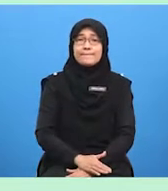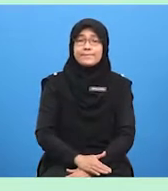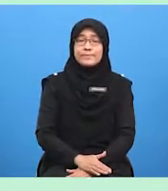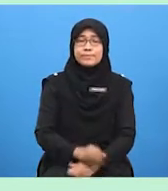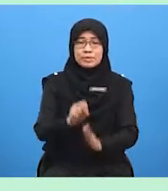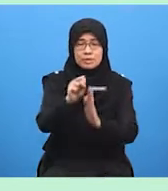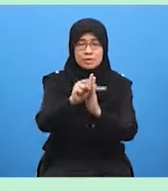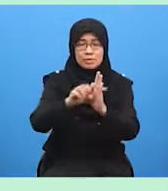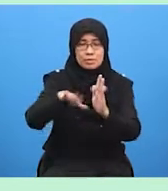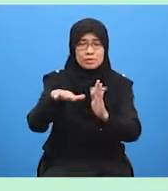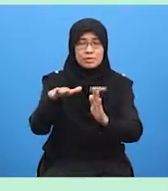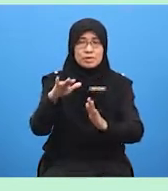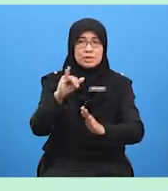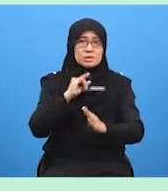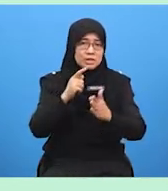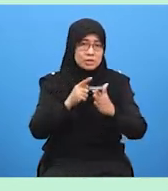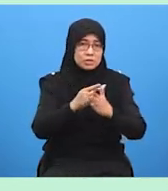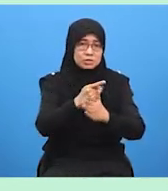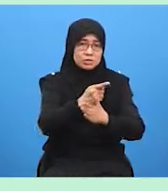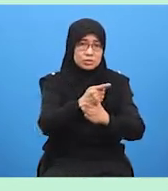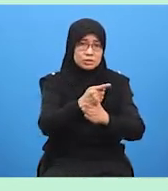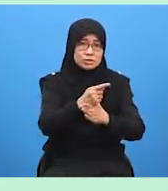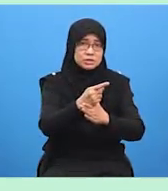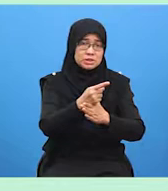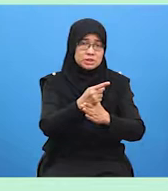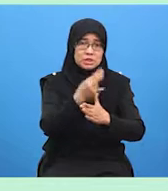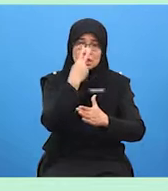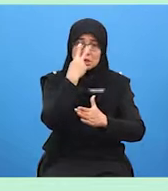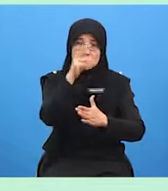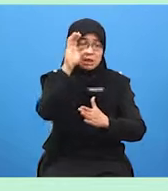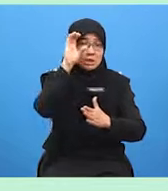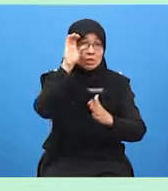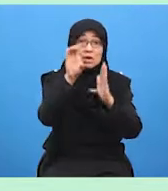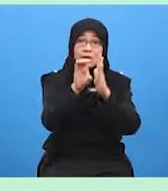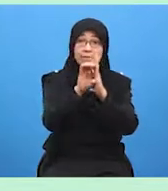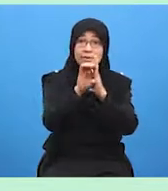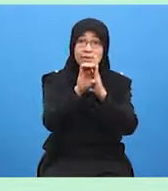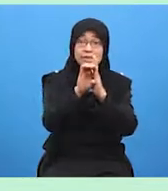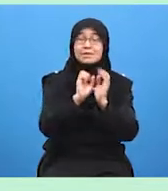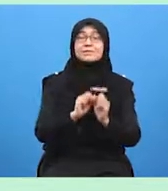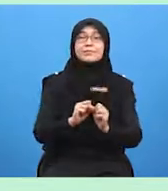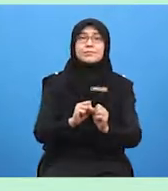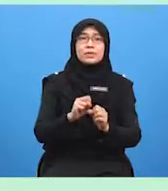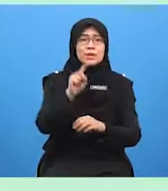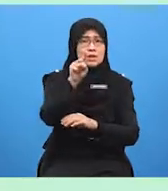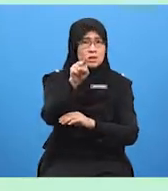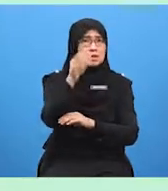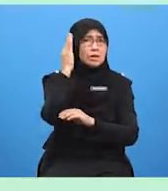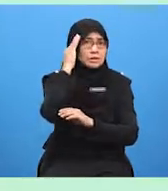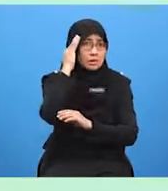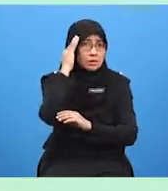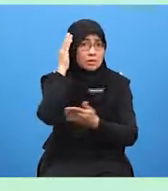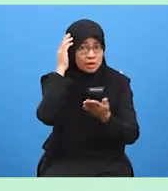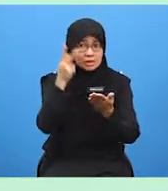Sebelum saya teruskan, mari lihat foto 3 orang tokoh ini. Adakah kamu mengenali